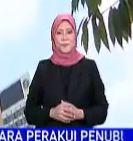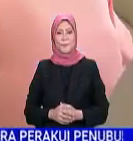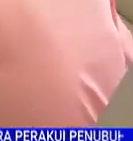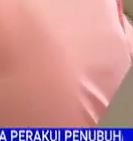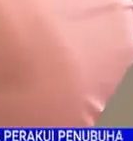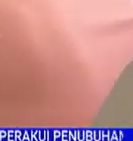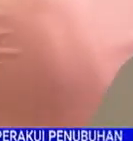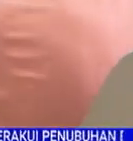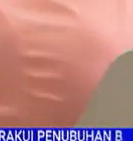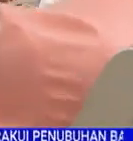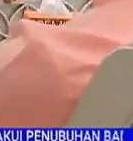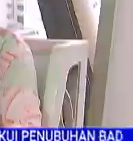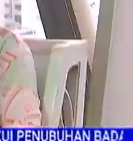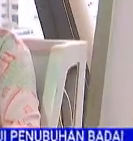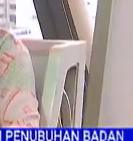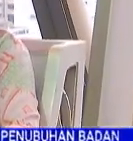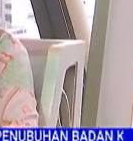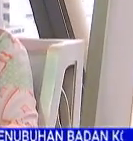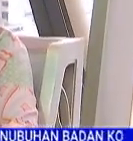Hai